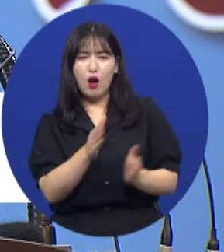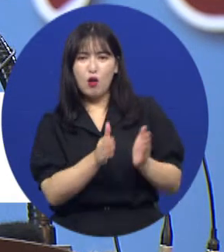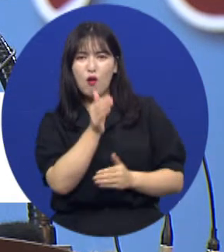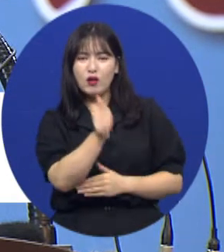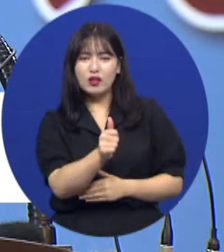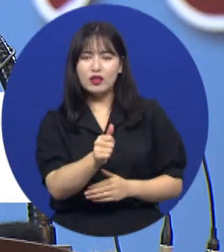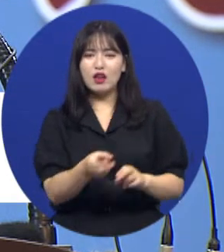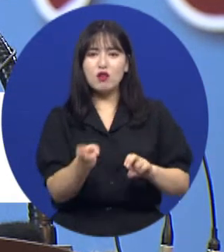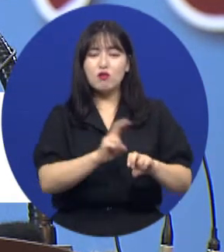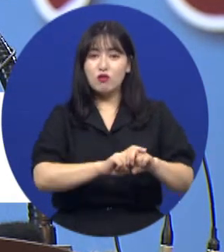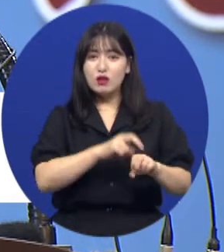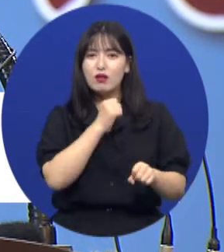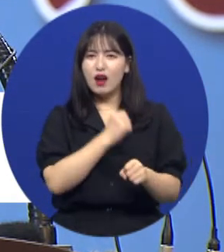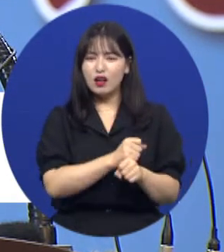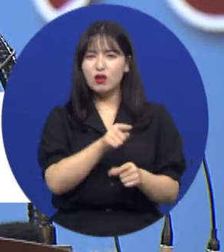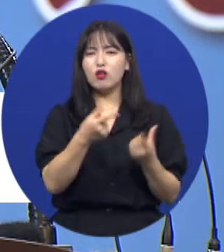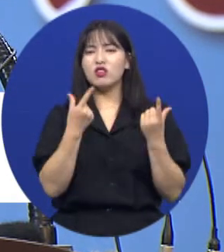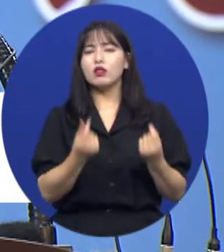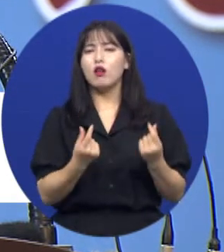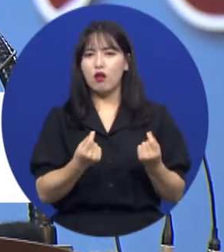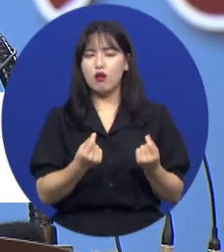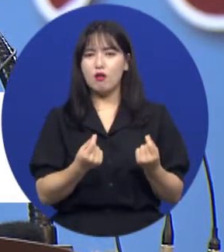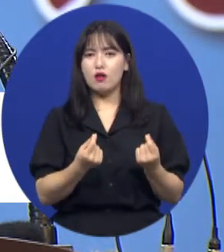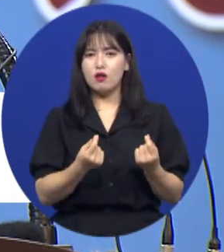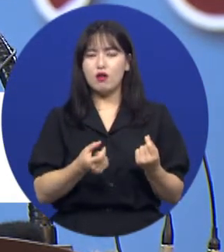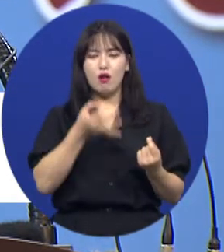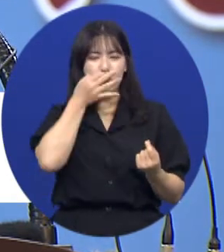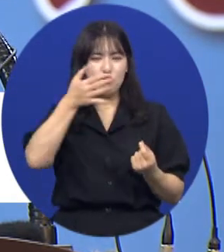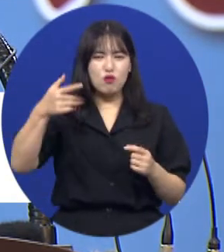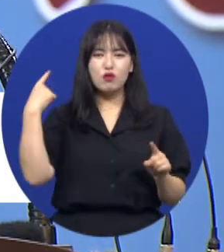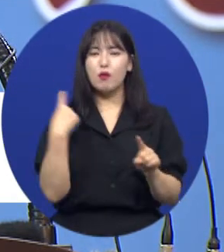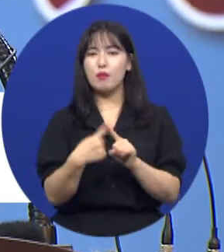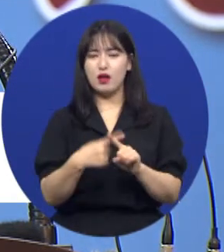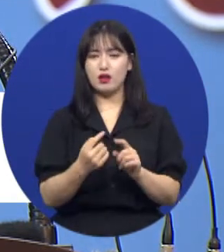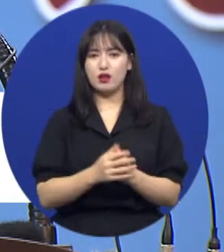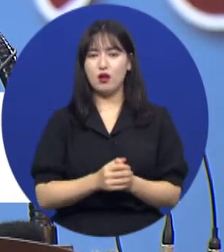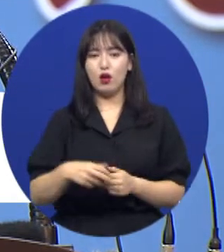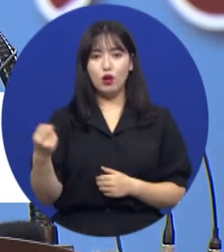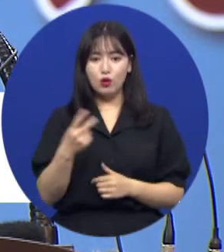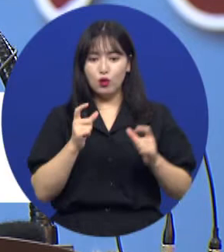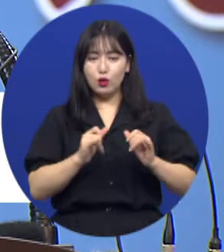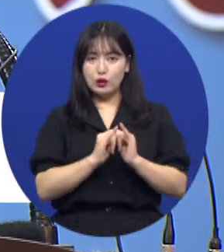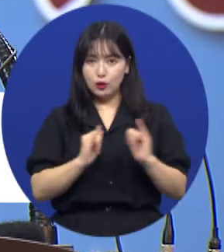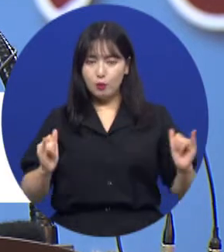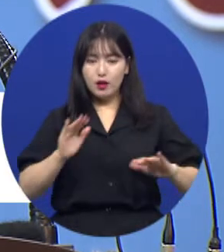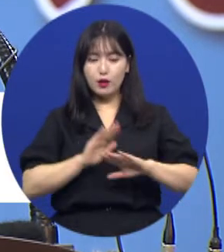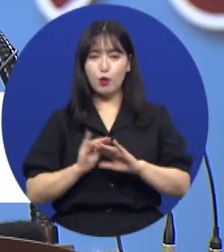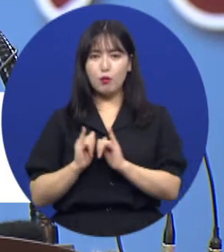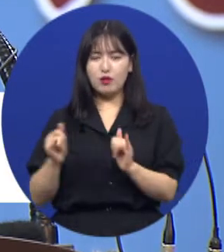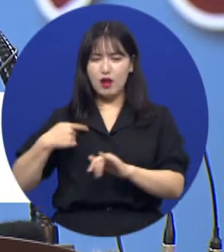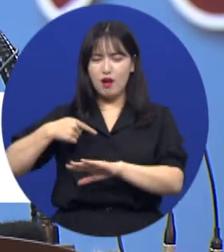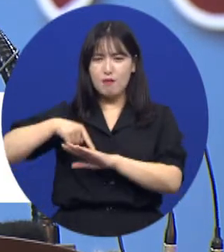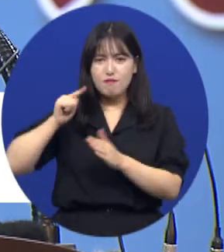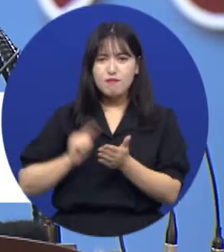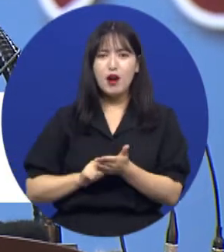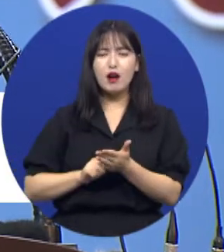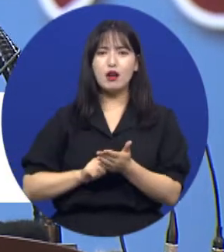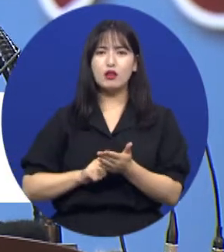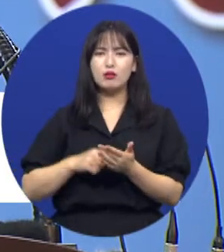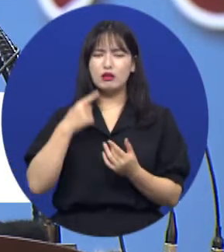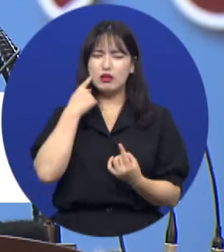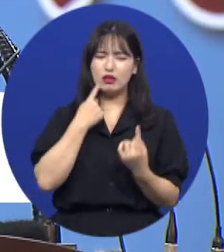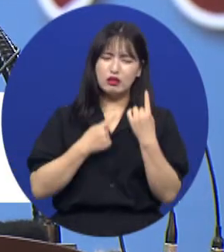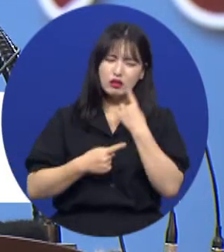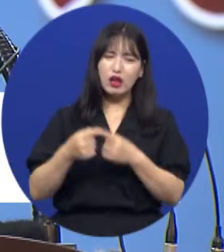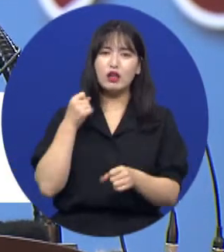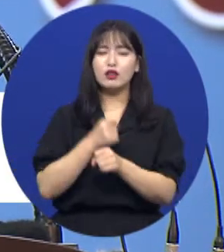군림하겠다는 의지를 도민사회에 드러낸 행태이자 도민들과 농민들이 가슴을 멍들게